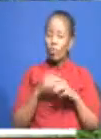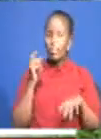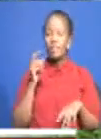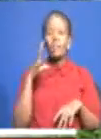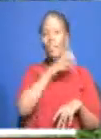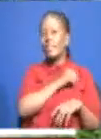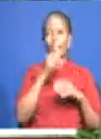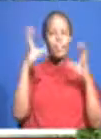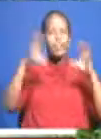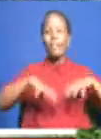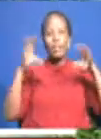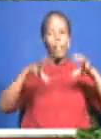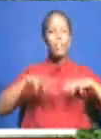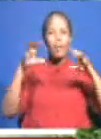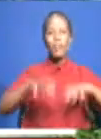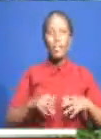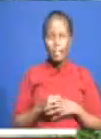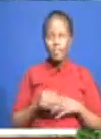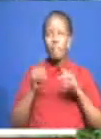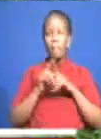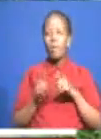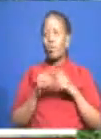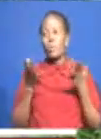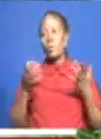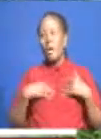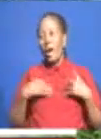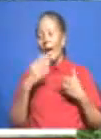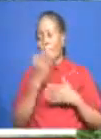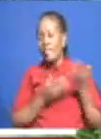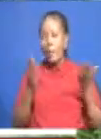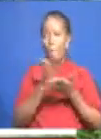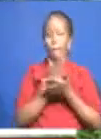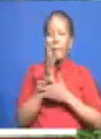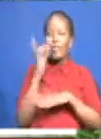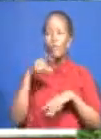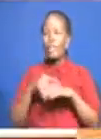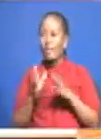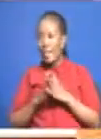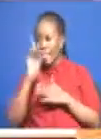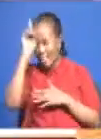Migori coming in, Homa Bay coming in, Nyandarua coming in, part of Embu coming in. Everybody in Kenya now is coming into a drought.